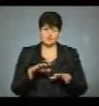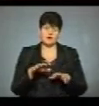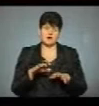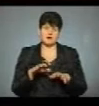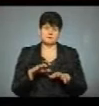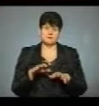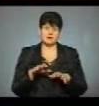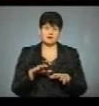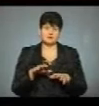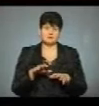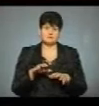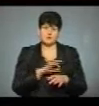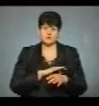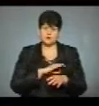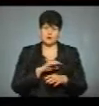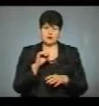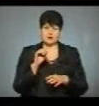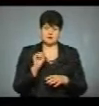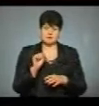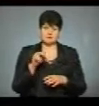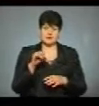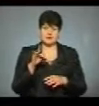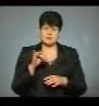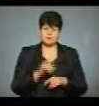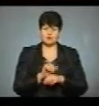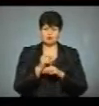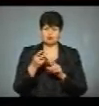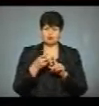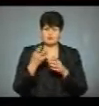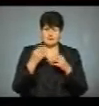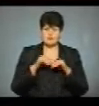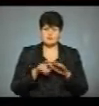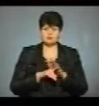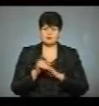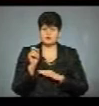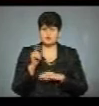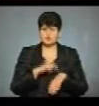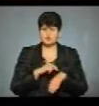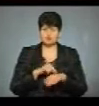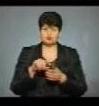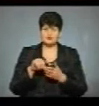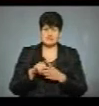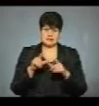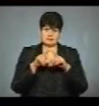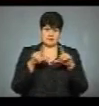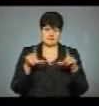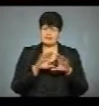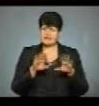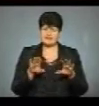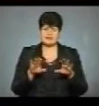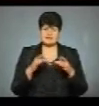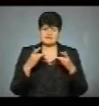профспілок Андрія Присяжного, протестують другий день. Акція розпочалася об 11-й годині. Учасники з плакатами «Не звільняють